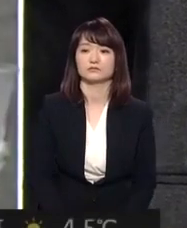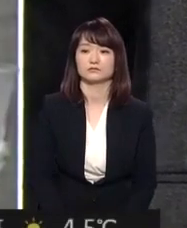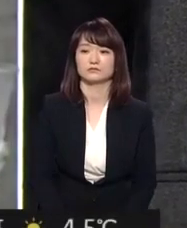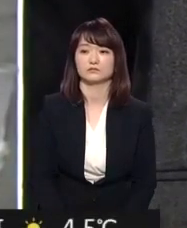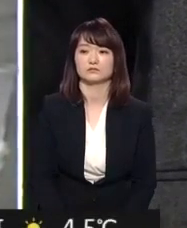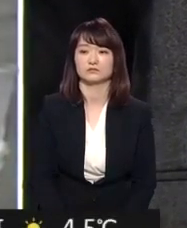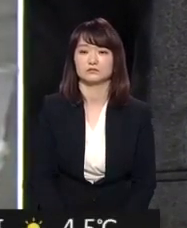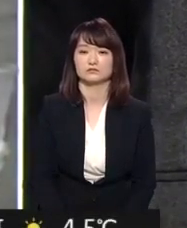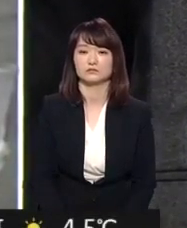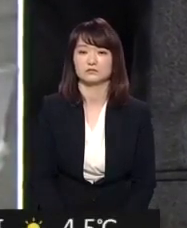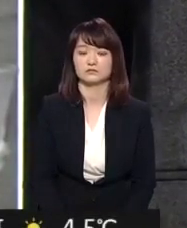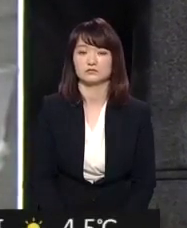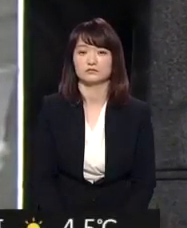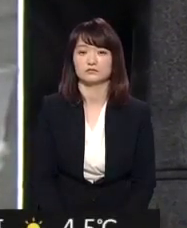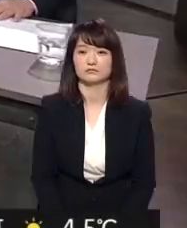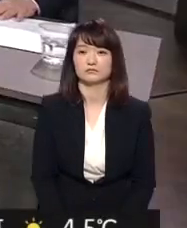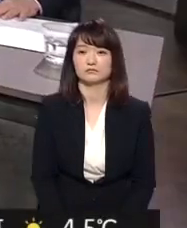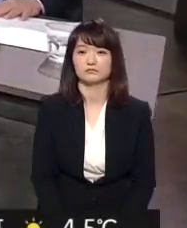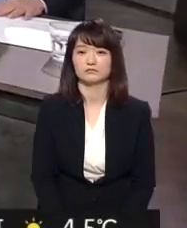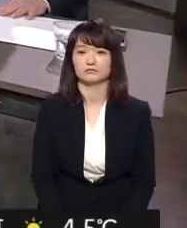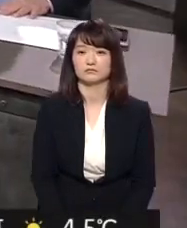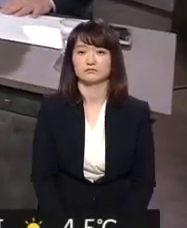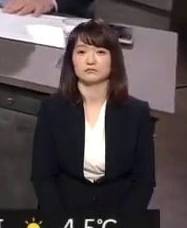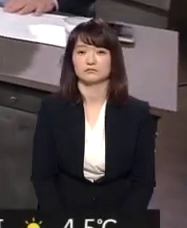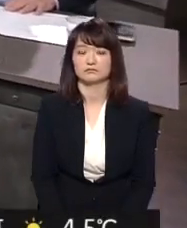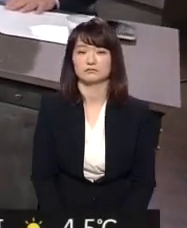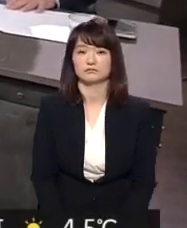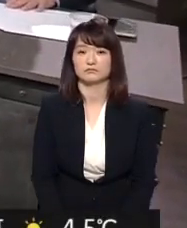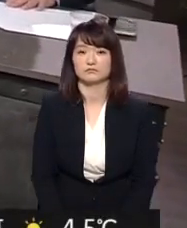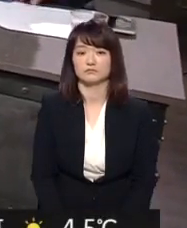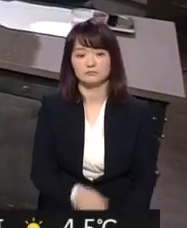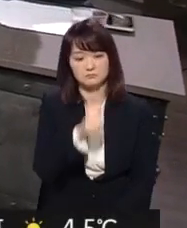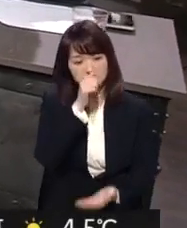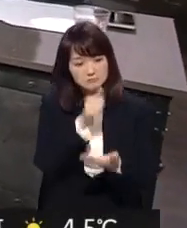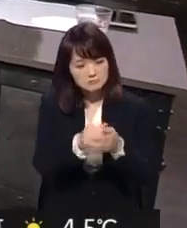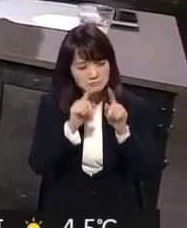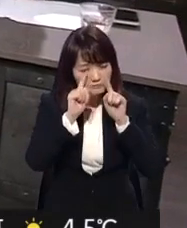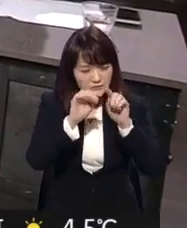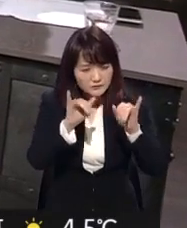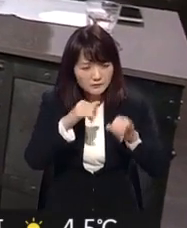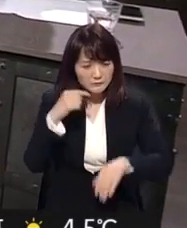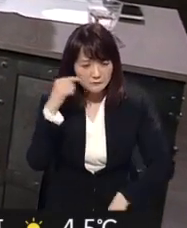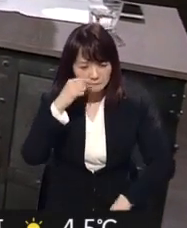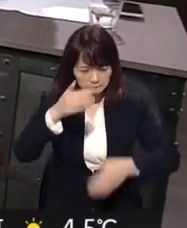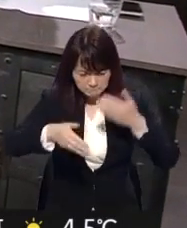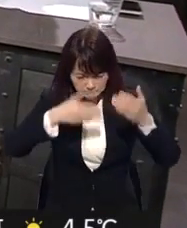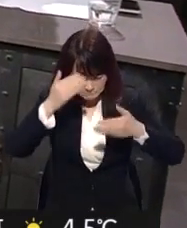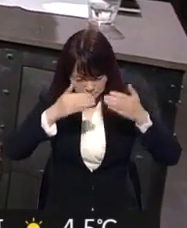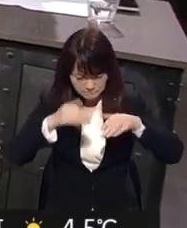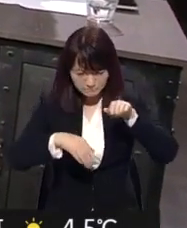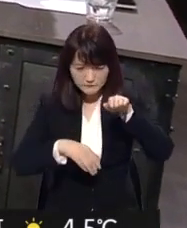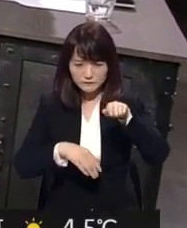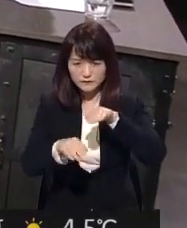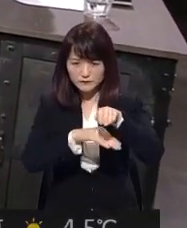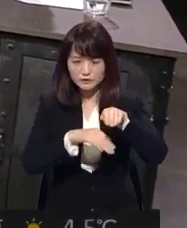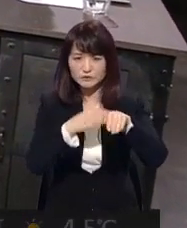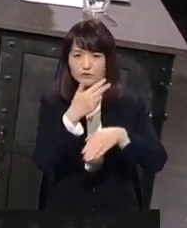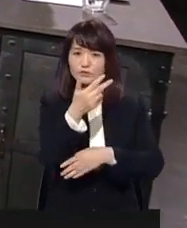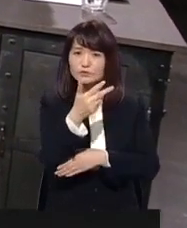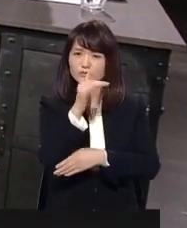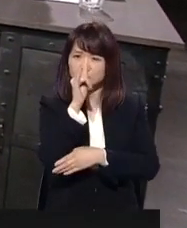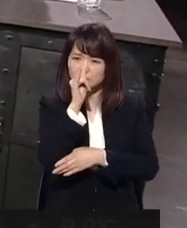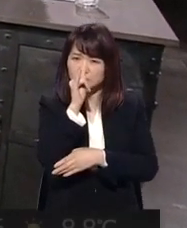자 그렇다면 교수님 이걸 그나마 그냥 용이 차량 전국에 탈탈 털어서 7대를 건졌는데 다 저렇게